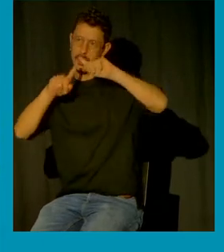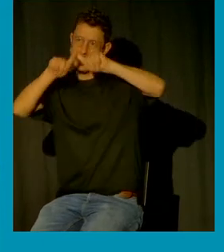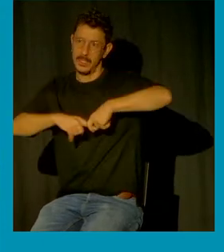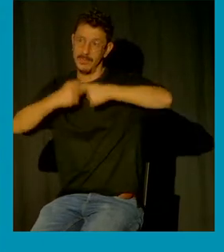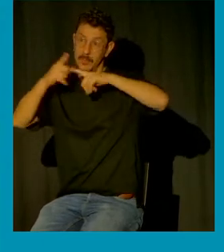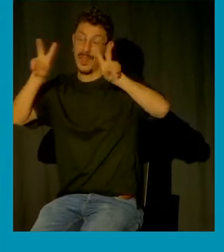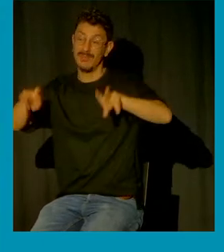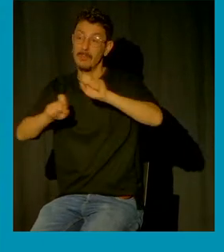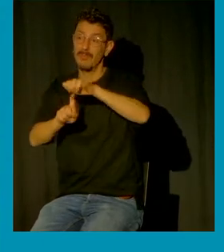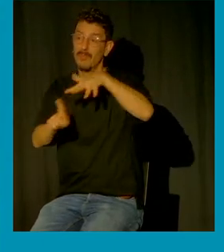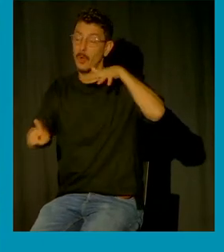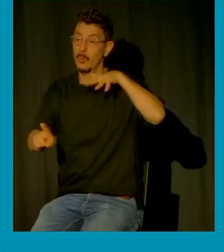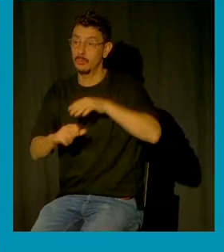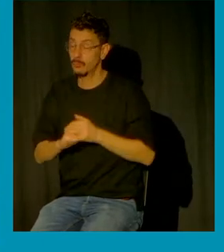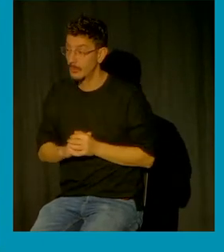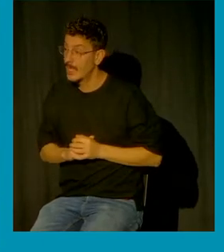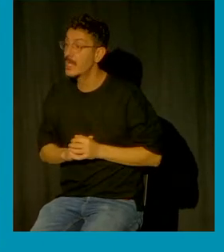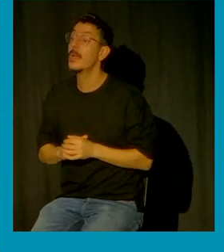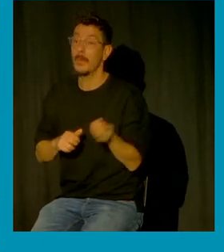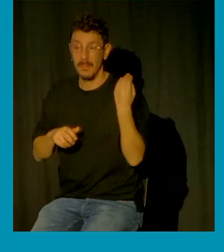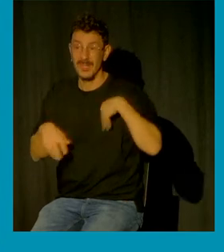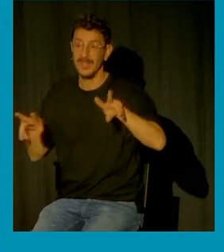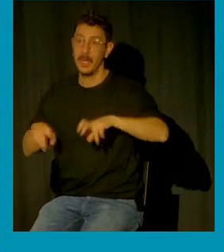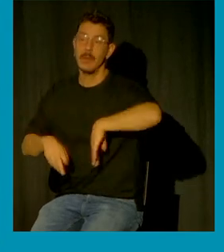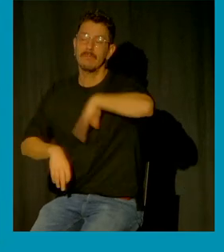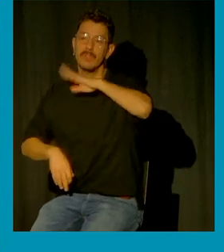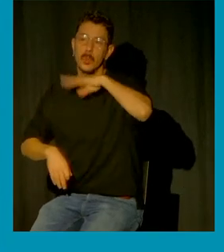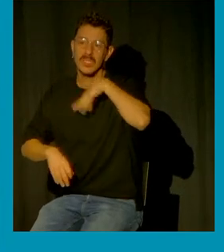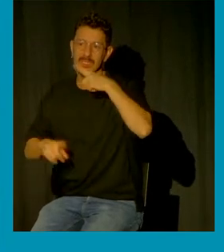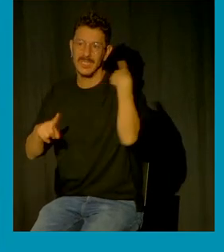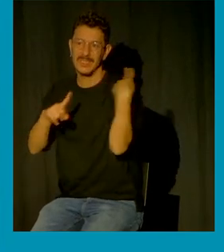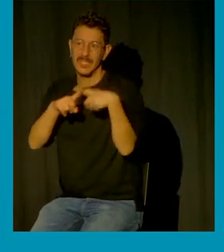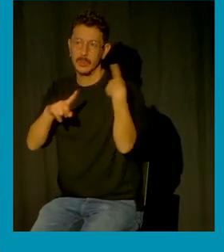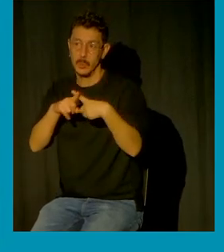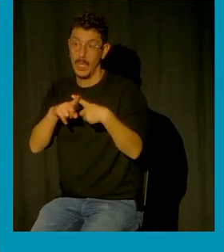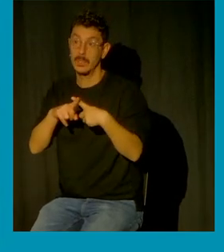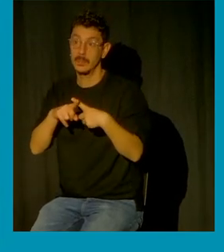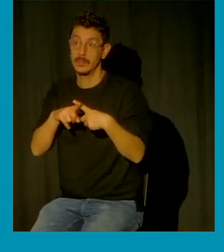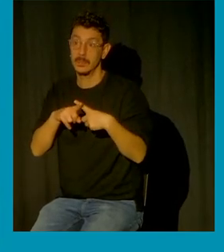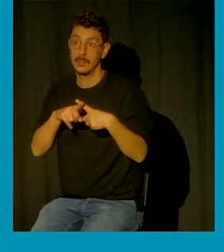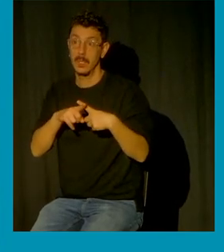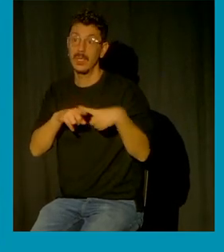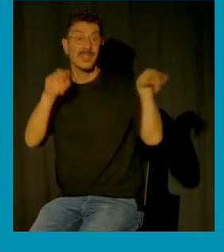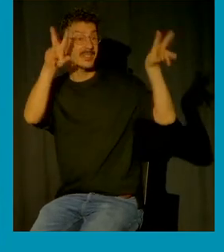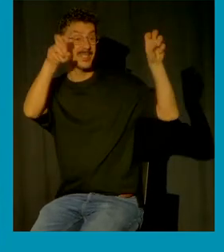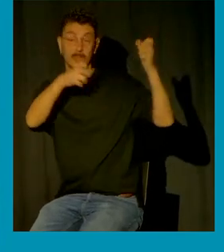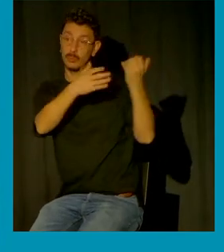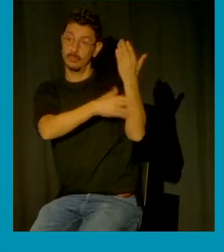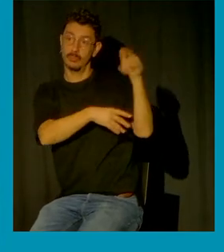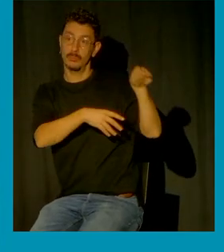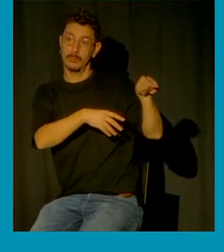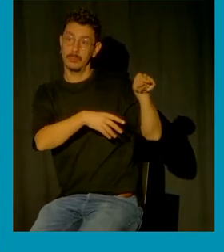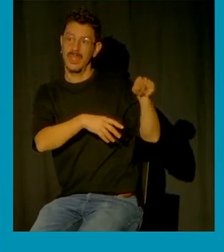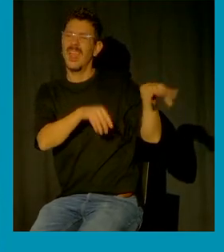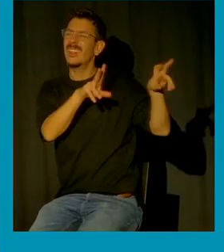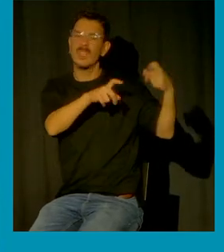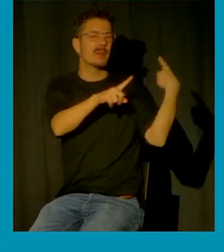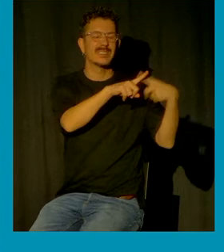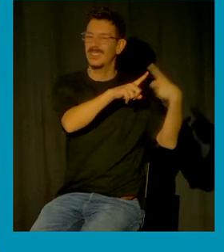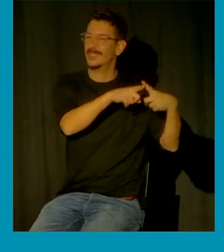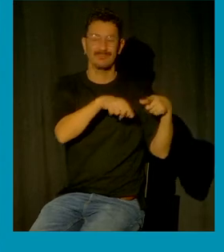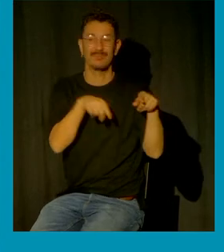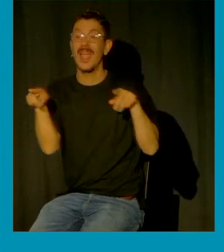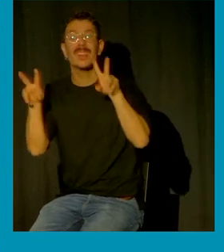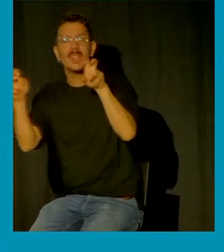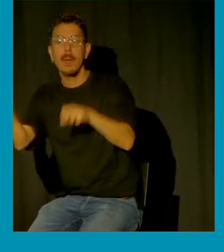fòrum sobre aquestes violències sexuals que com bé diu el títol no va de sexe va de poder jo en nom de la